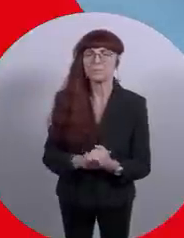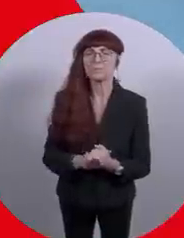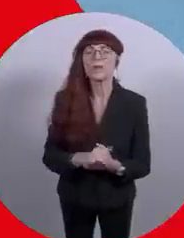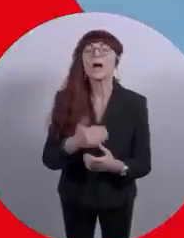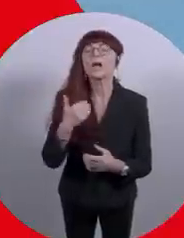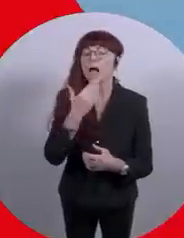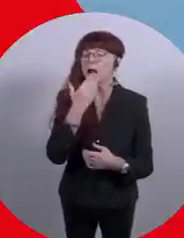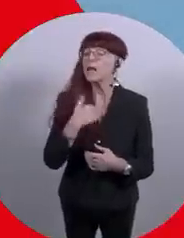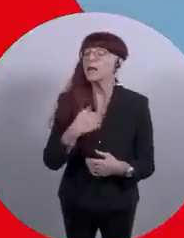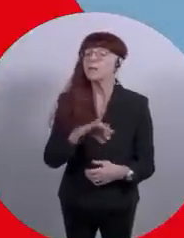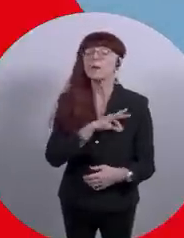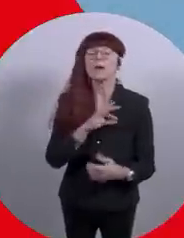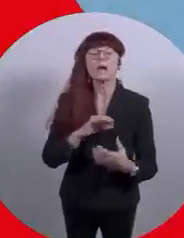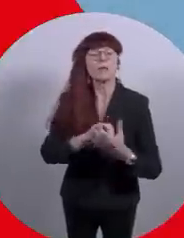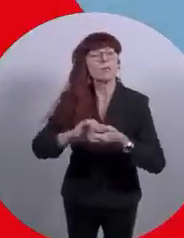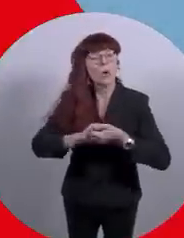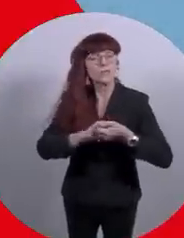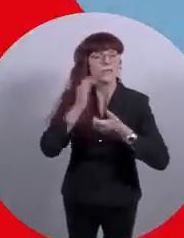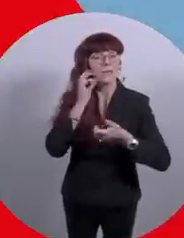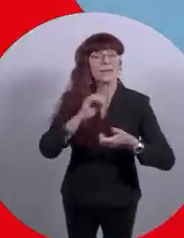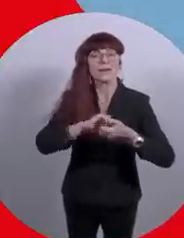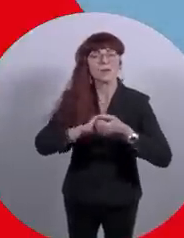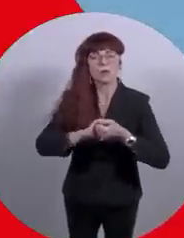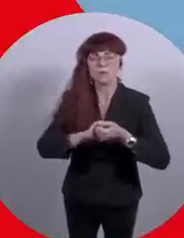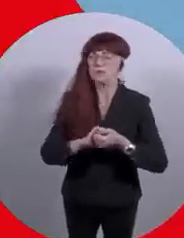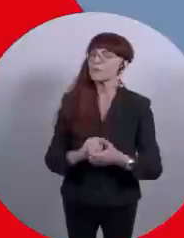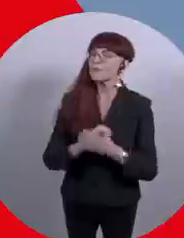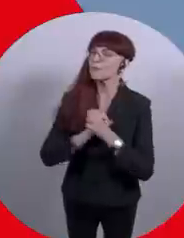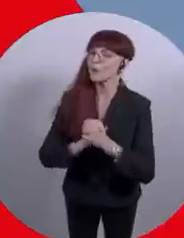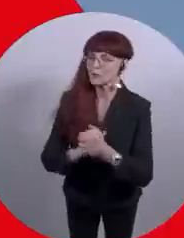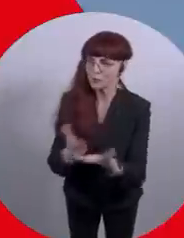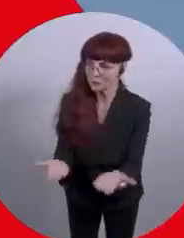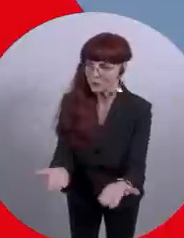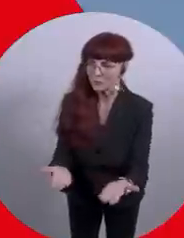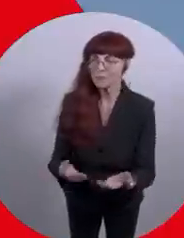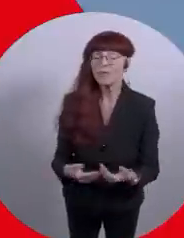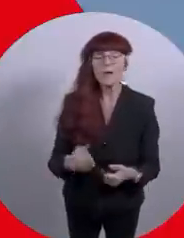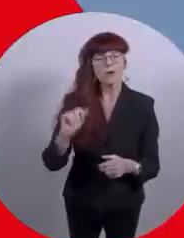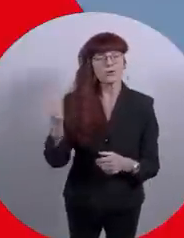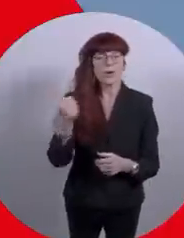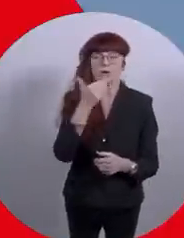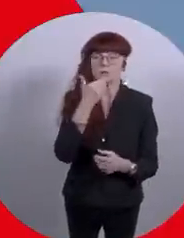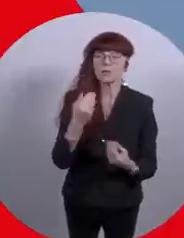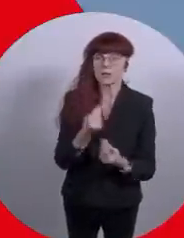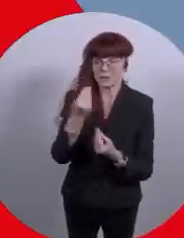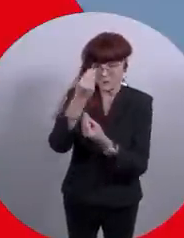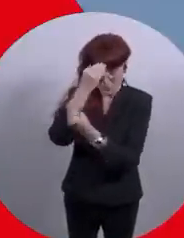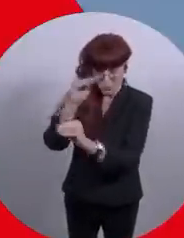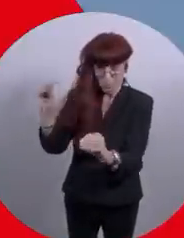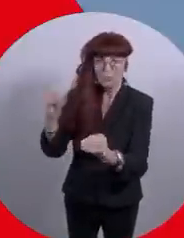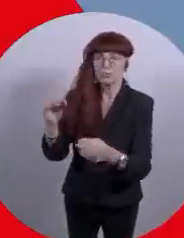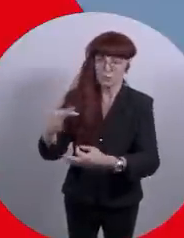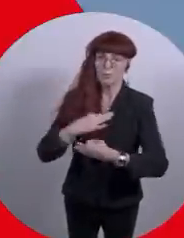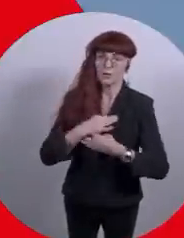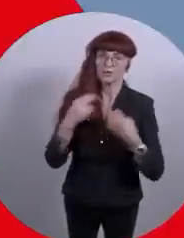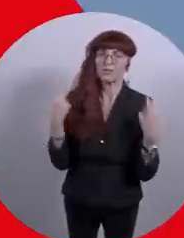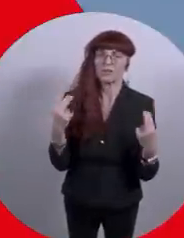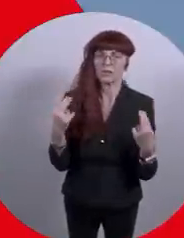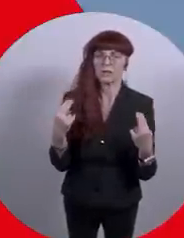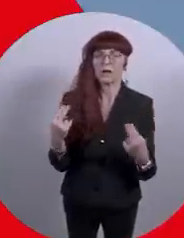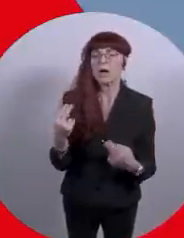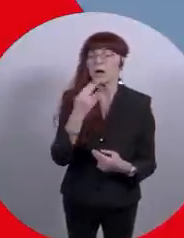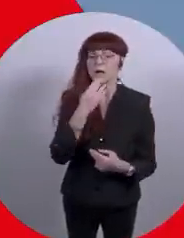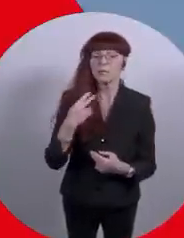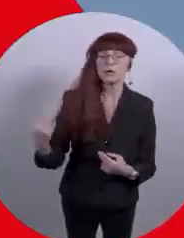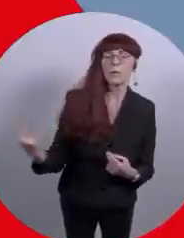ja liebe Genossinnen und Genossen Freundschaft ich möchte zuerst eines tun weil es mir wirklich ein Anliegen ist ich möchte euch beiden